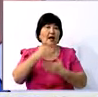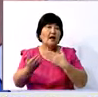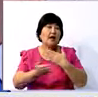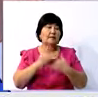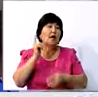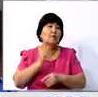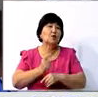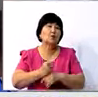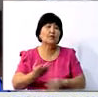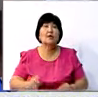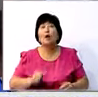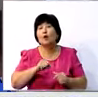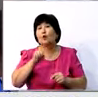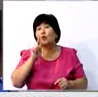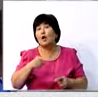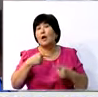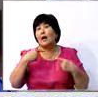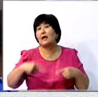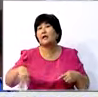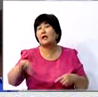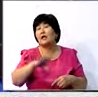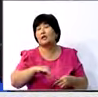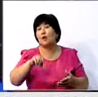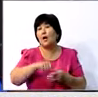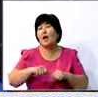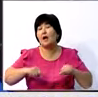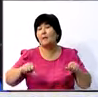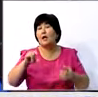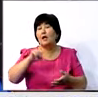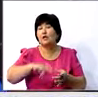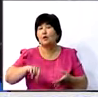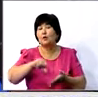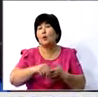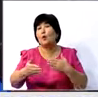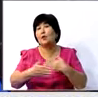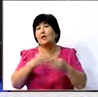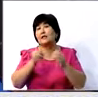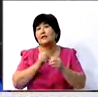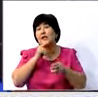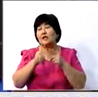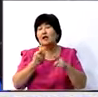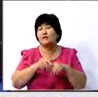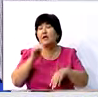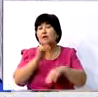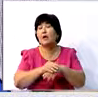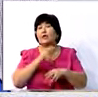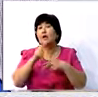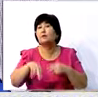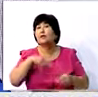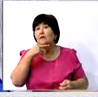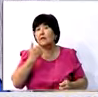с предупреждением. Кроме того, на отдельных чиновников аппарата Акима района поступило около 10 жалоб. Все эти факты, обращено